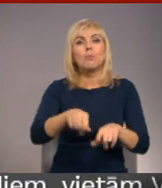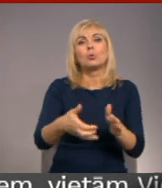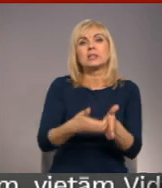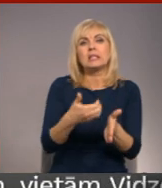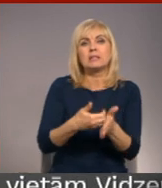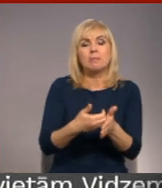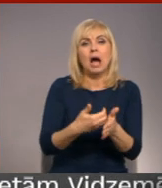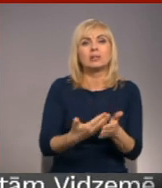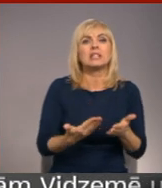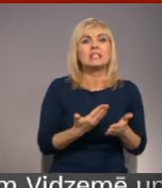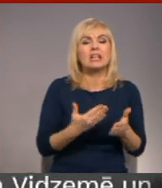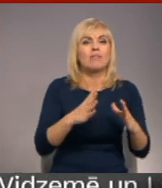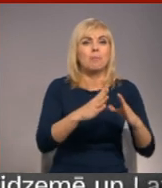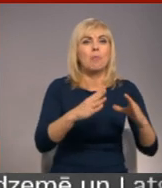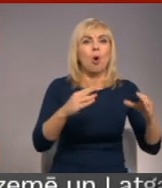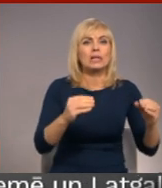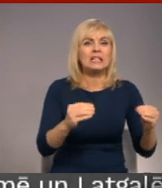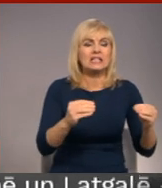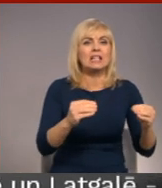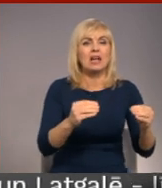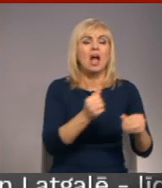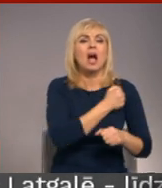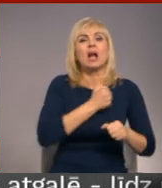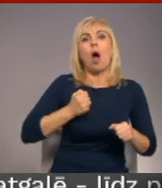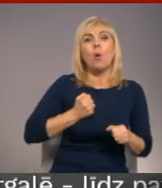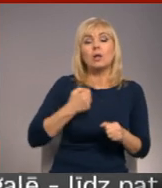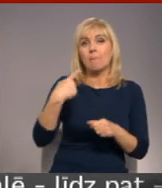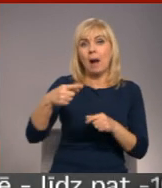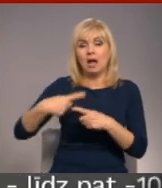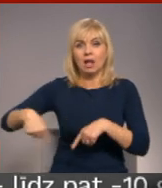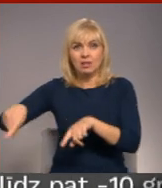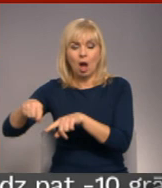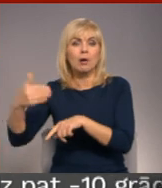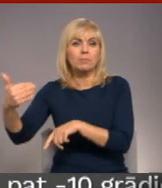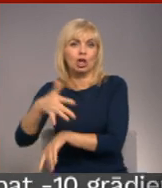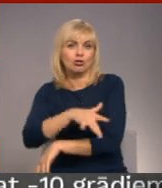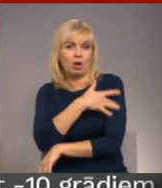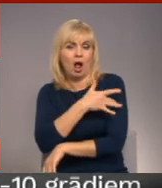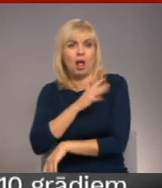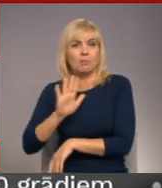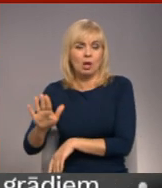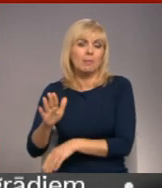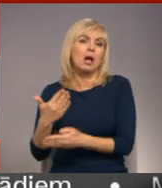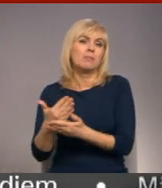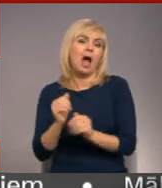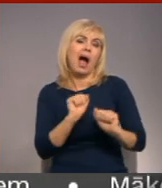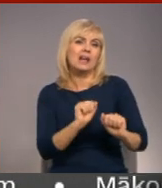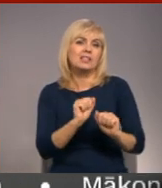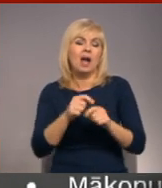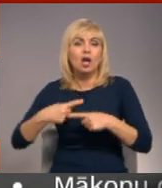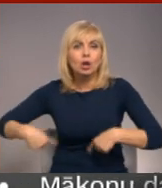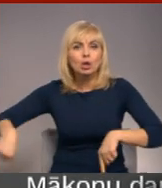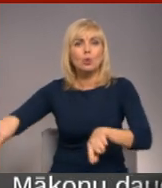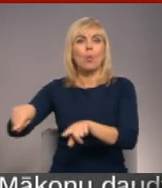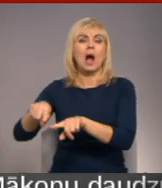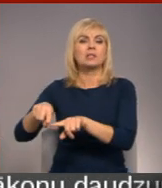izmantota dzīvā munīcija, jeb kaujas munīcija. Pārējā teritorija vairāk kalpos tāda tā kā aizsarga josla,